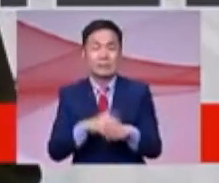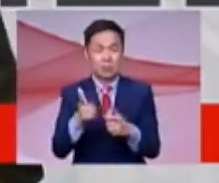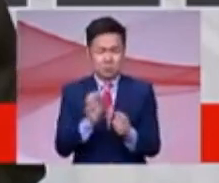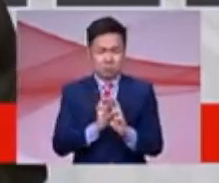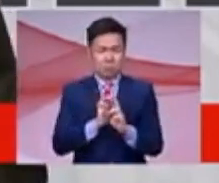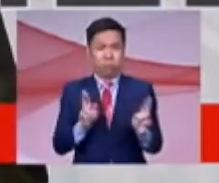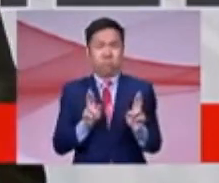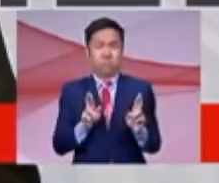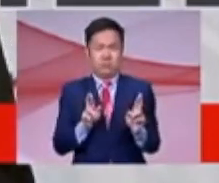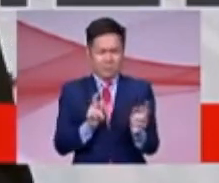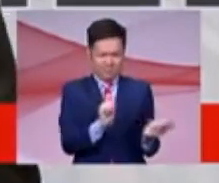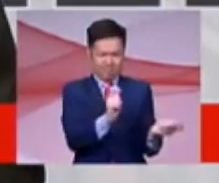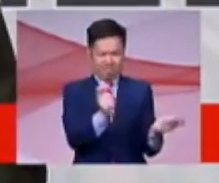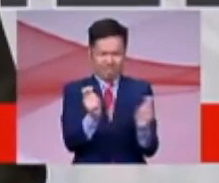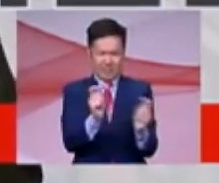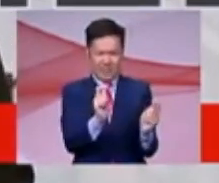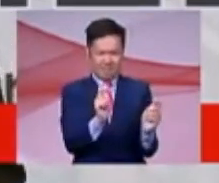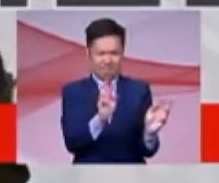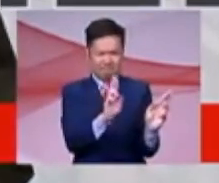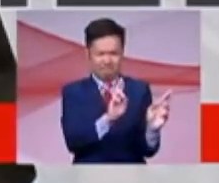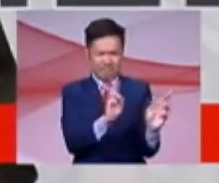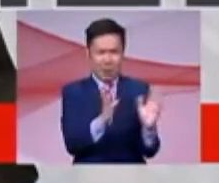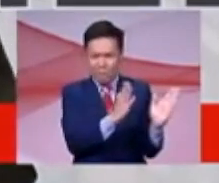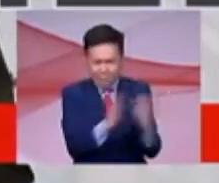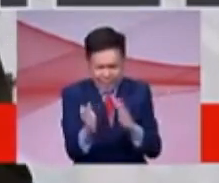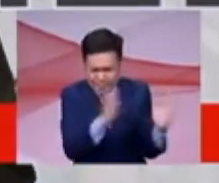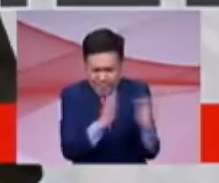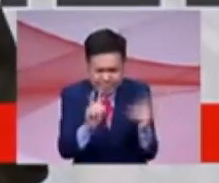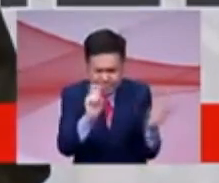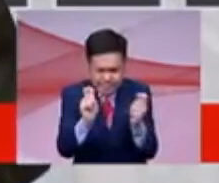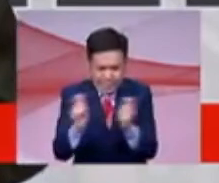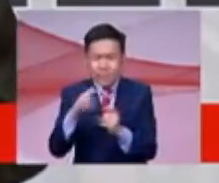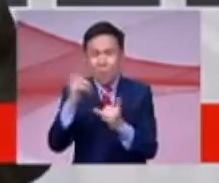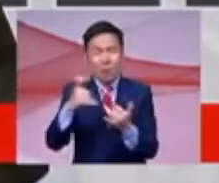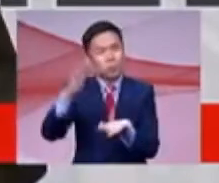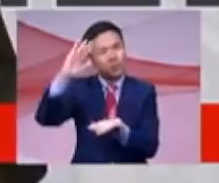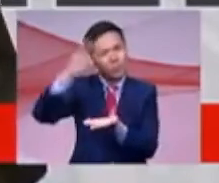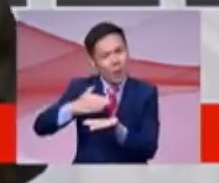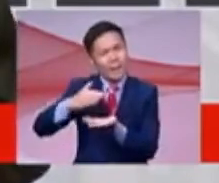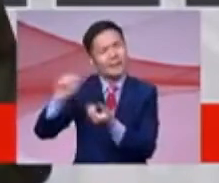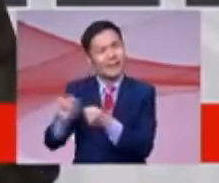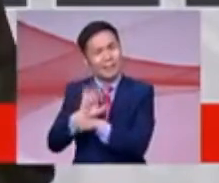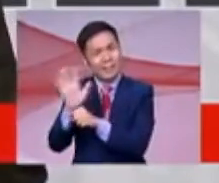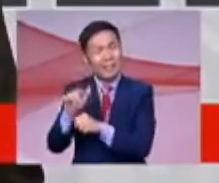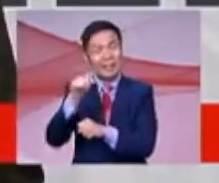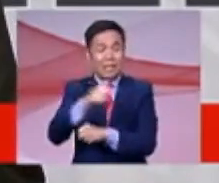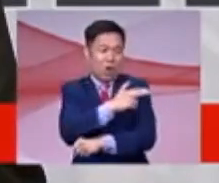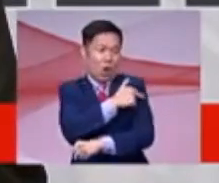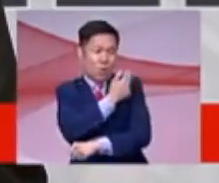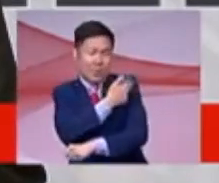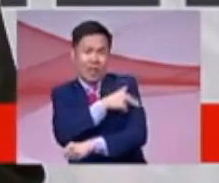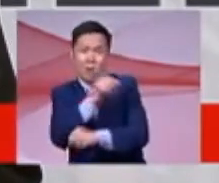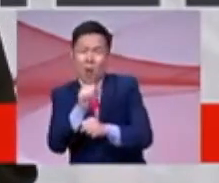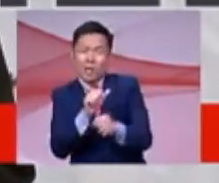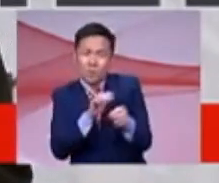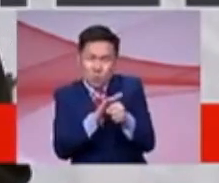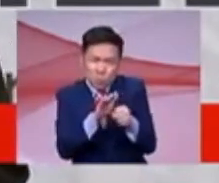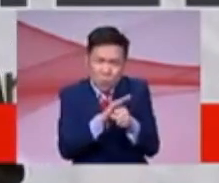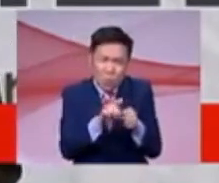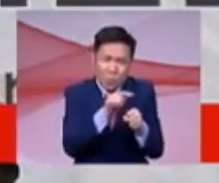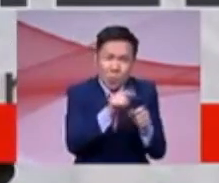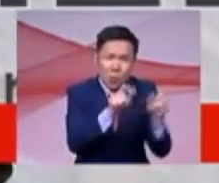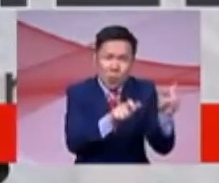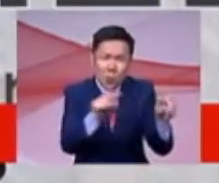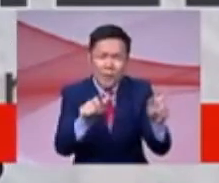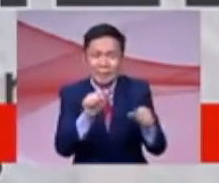prepare ourselves, reorganize ourselves, and probably bring down the cases so that our hospital can cater for patients that have been